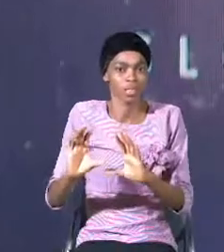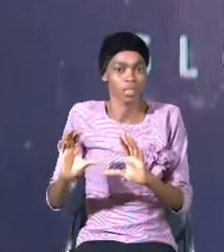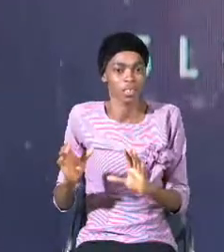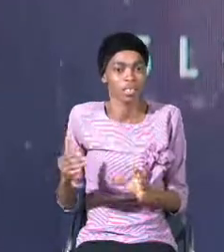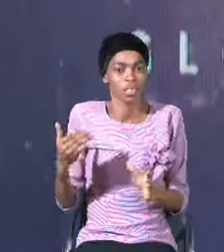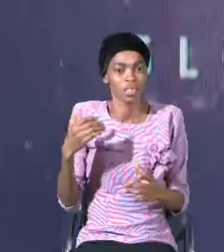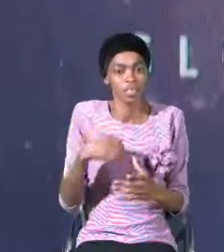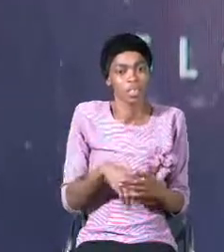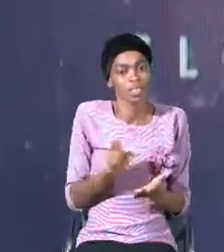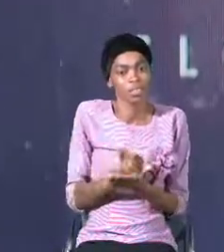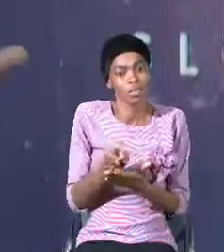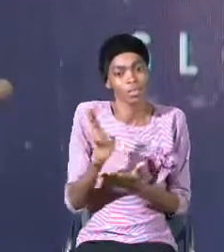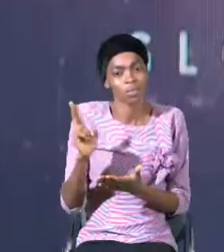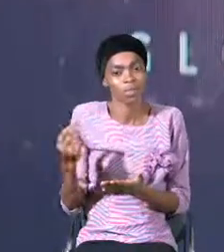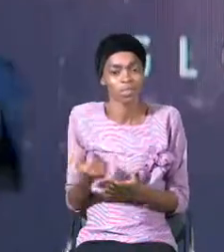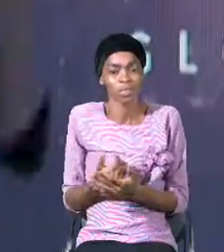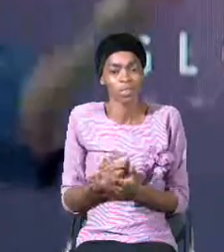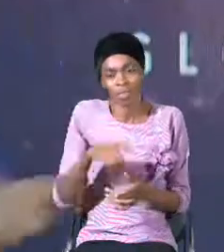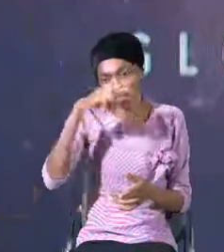à l'université en première année,